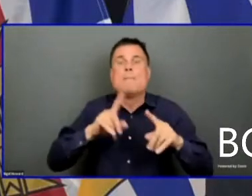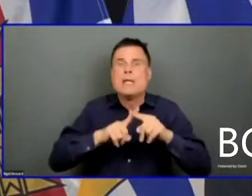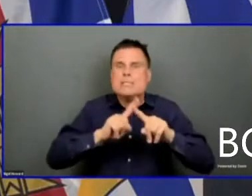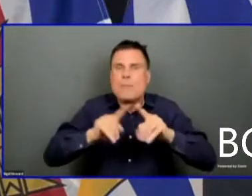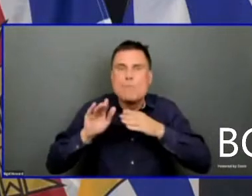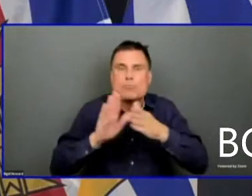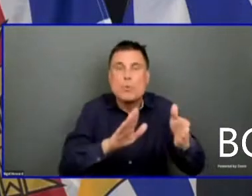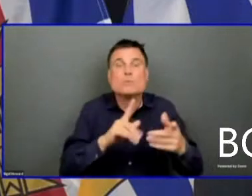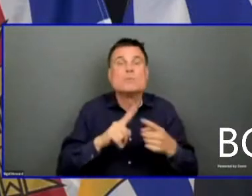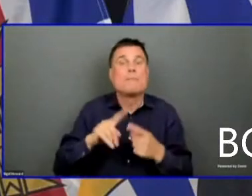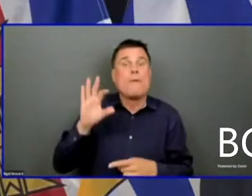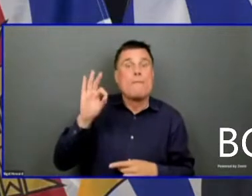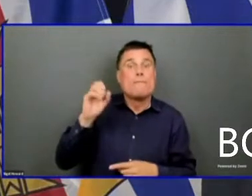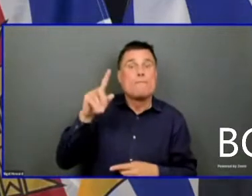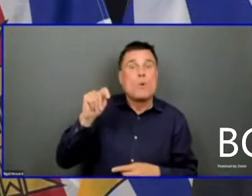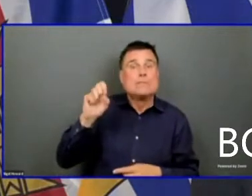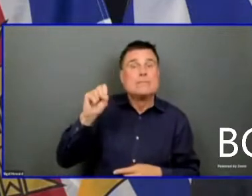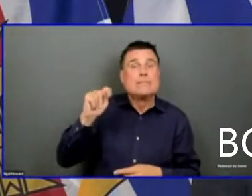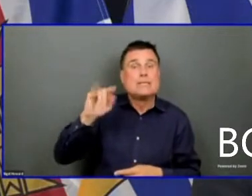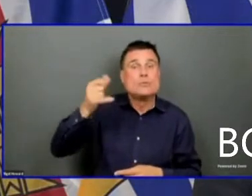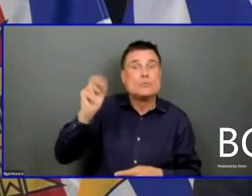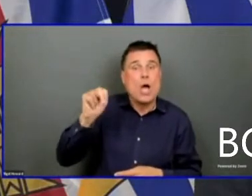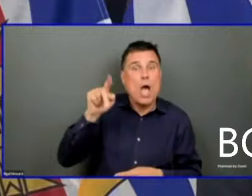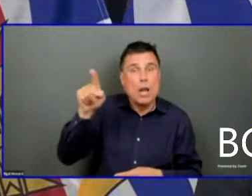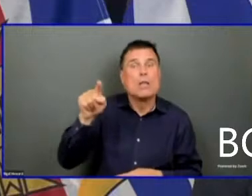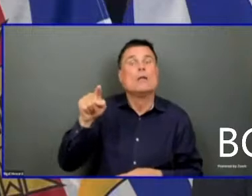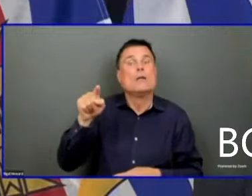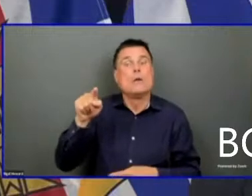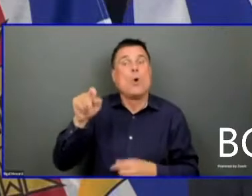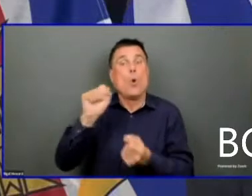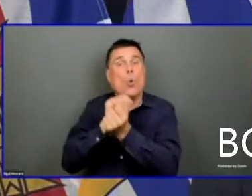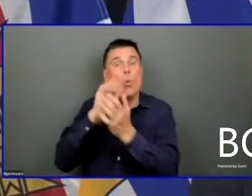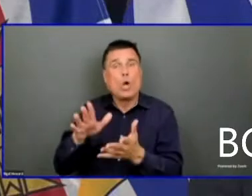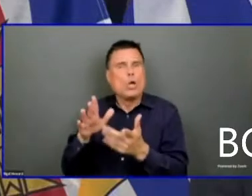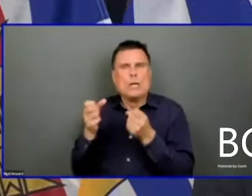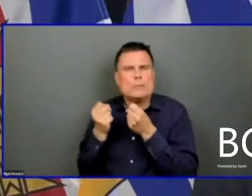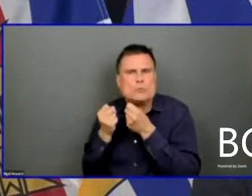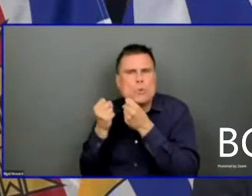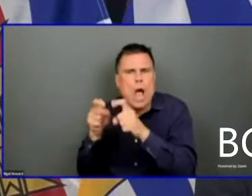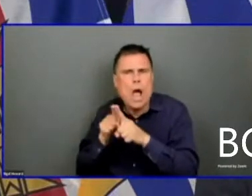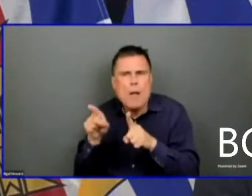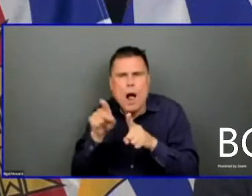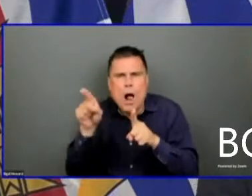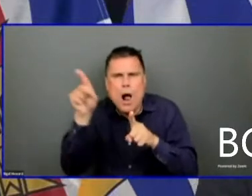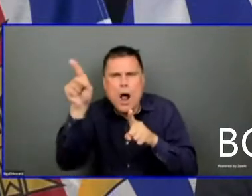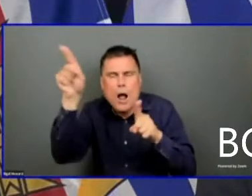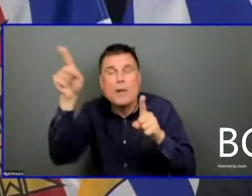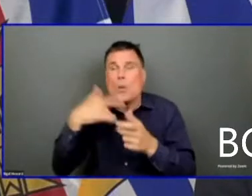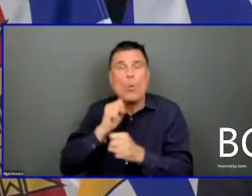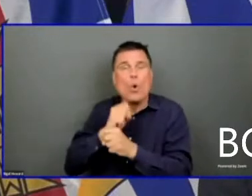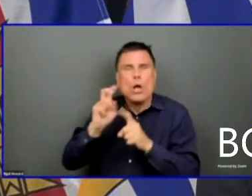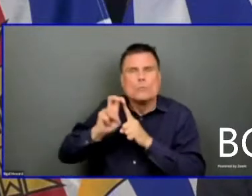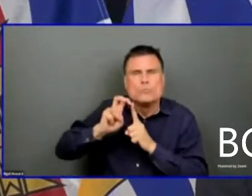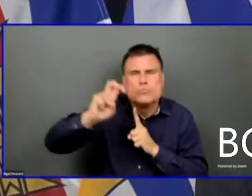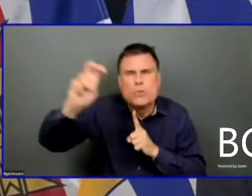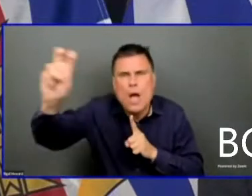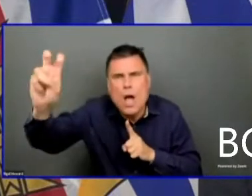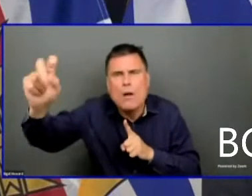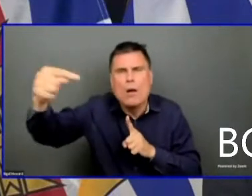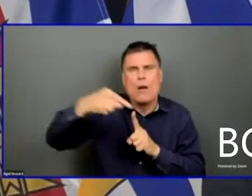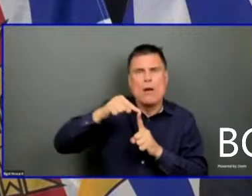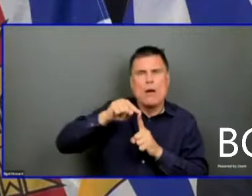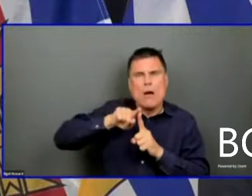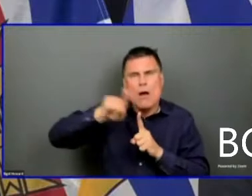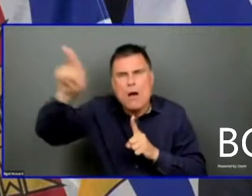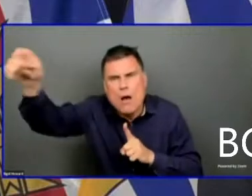流到很远的地方去，主要是偏远的特别是这些St. John 啊、